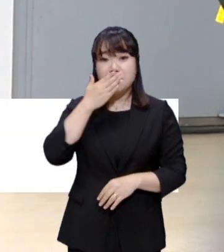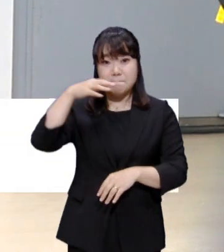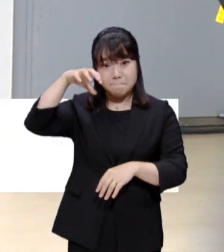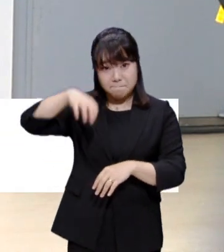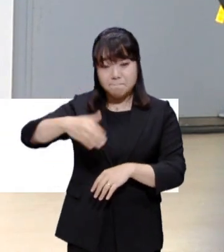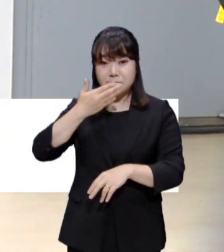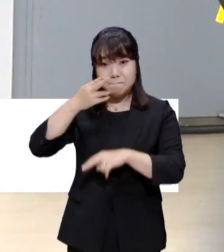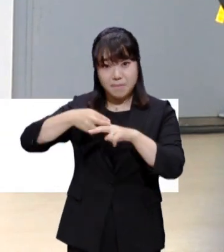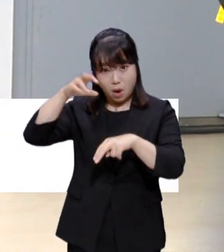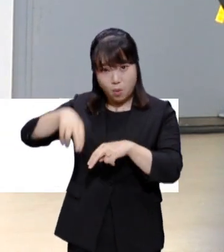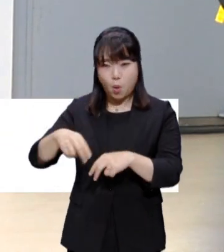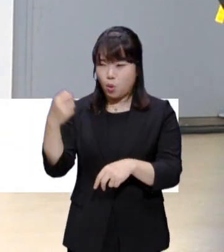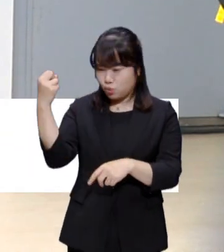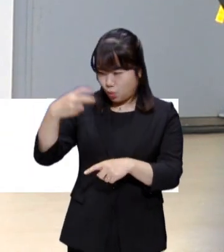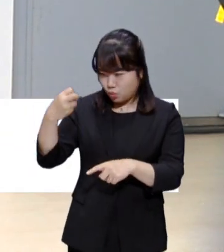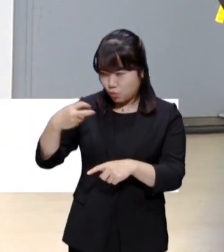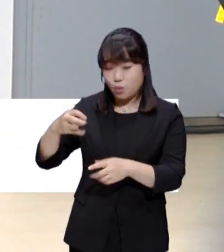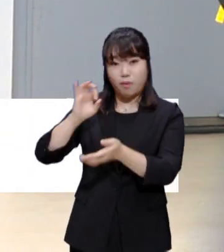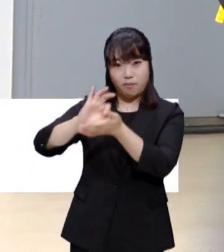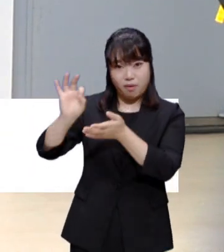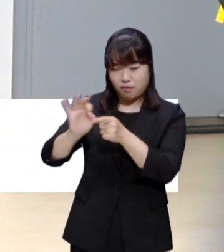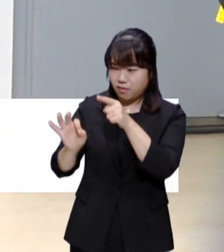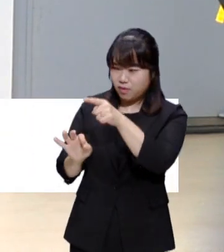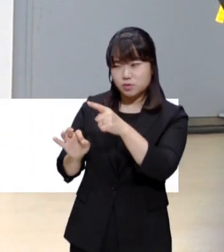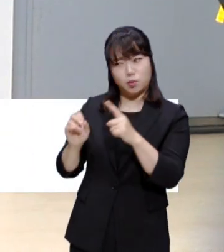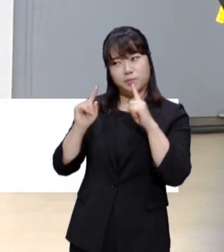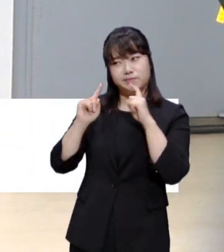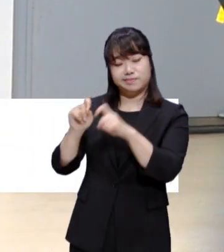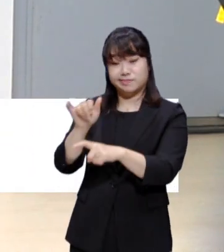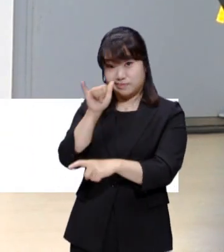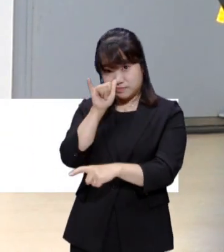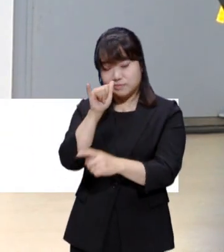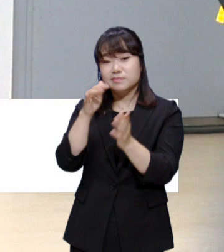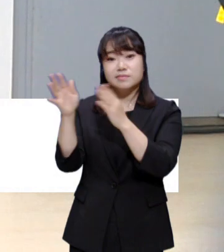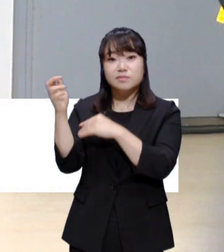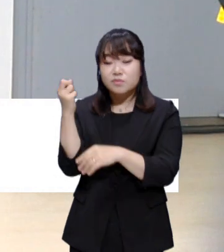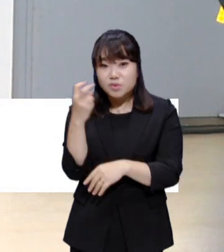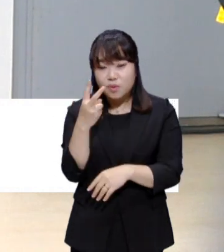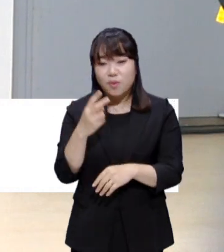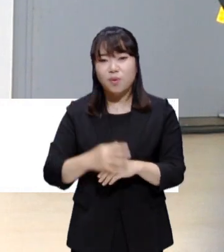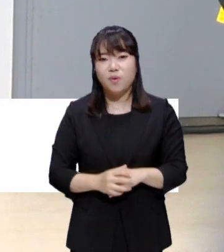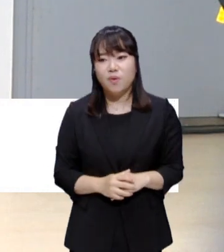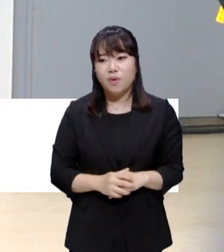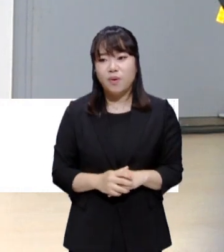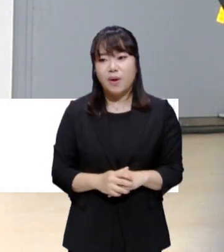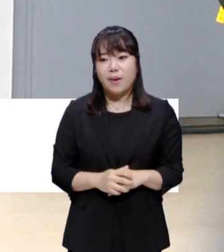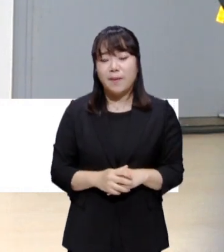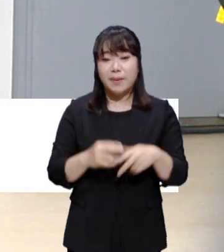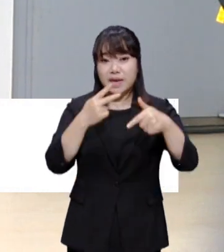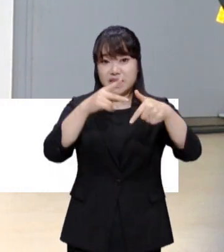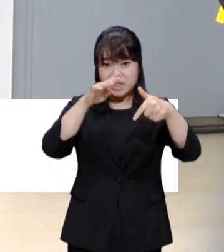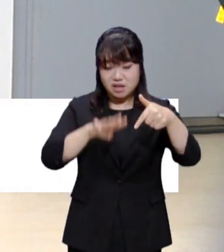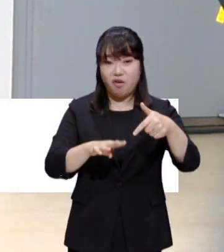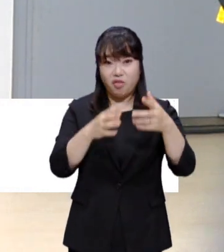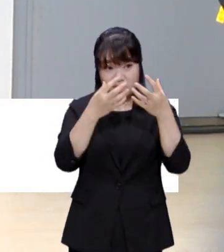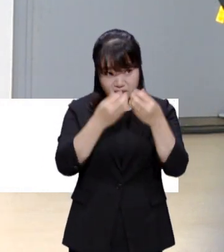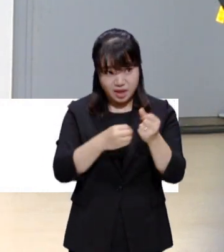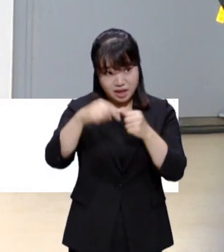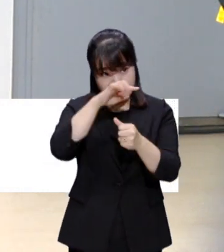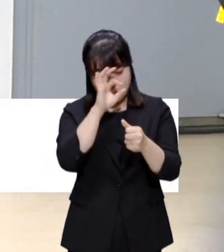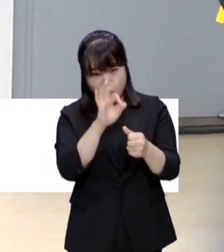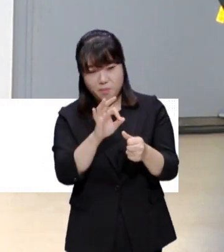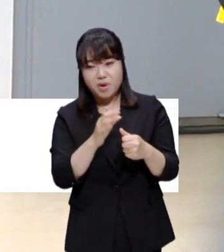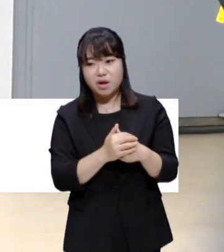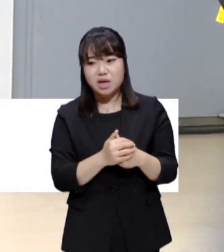계속해서 반복해서 가는 거 이런 경우 같은 거 좀 의심스러운 부분들이 있고요. 특히 이제 옹진 그 인천 사례들처럼 이렇게